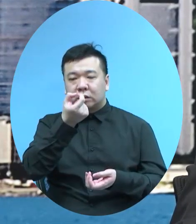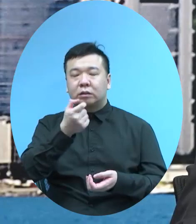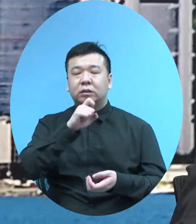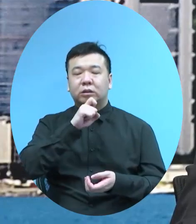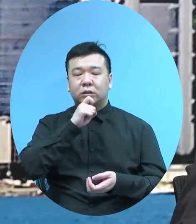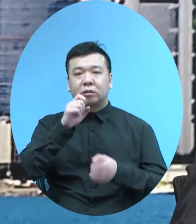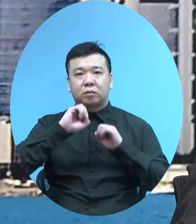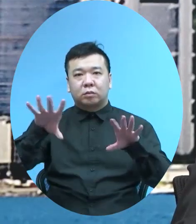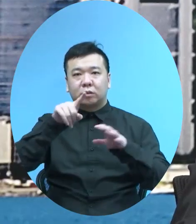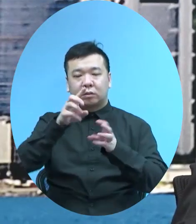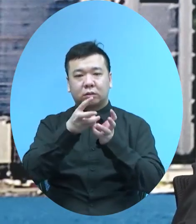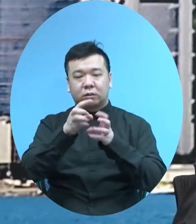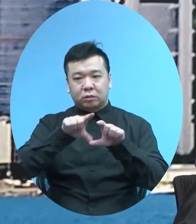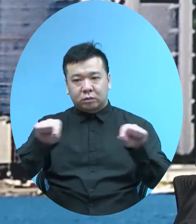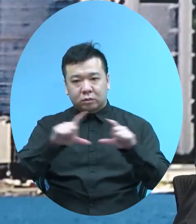嘅。